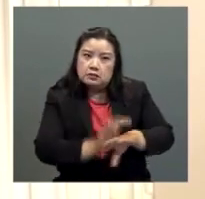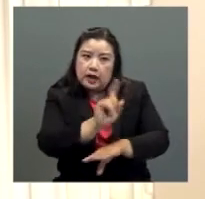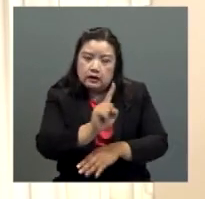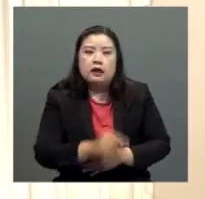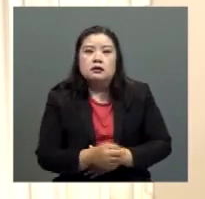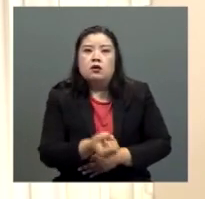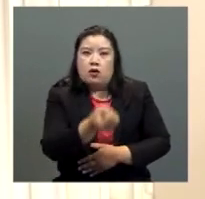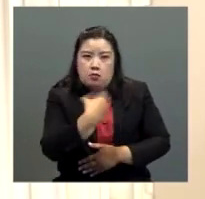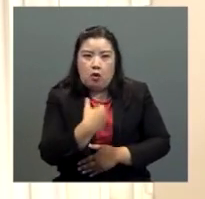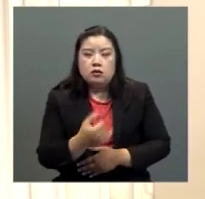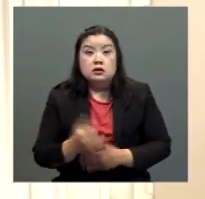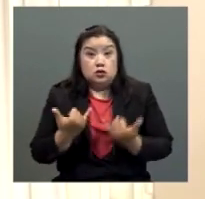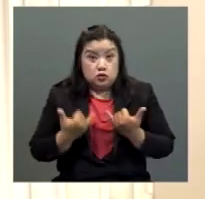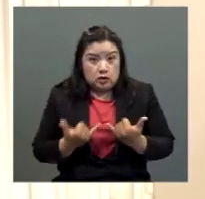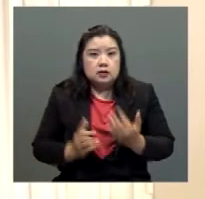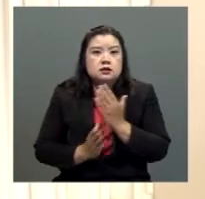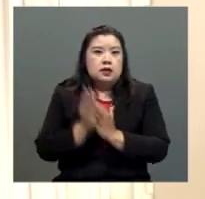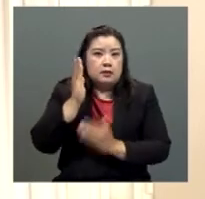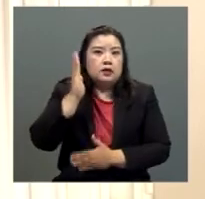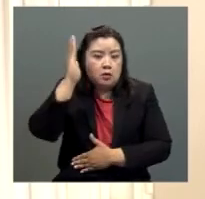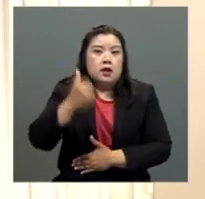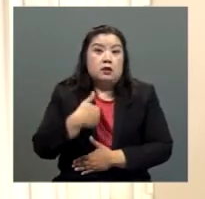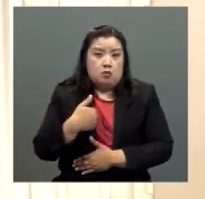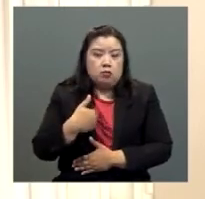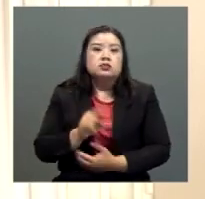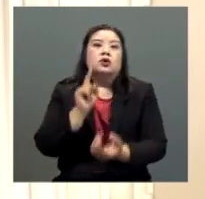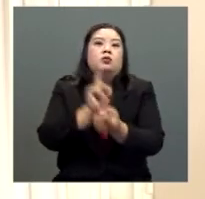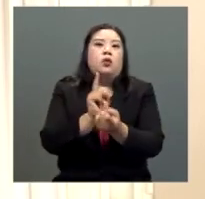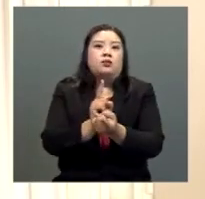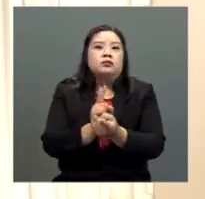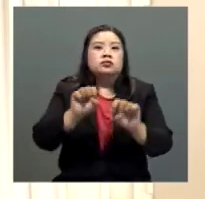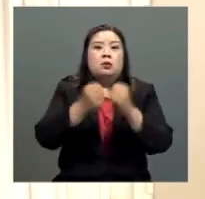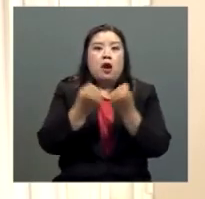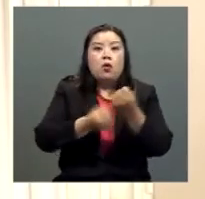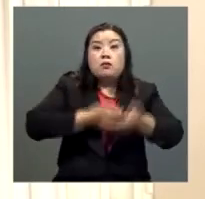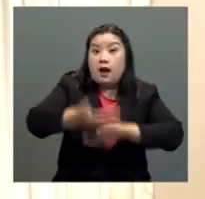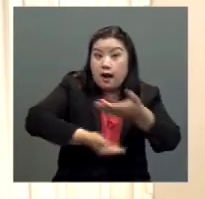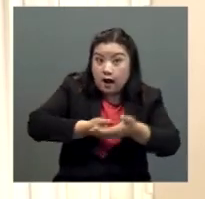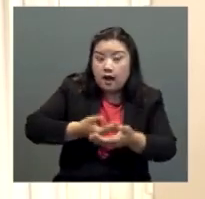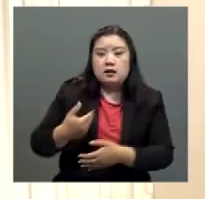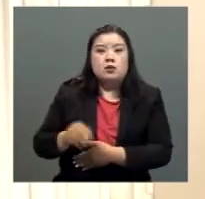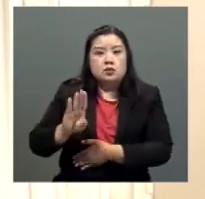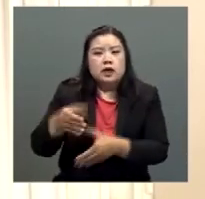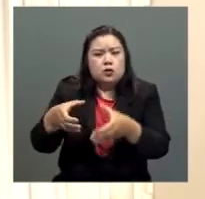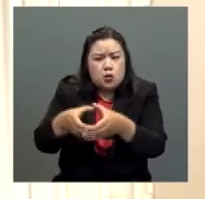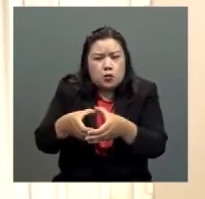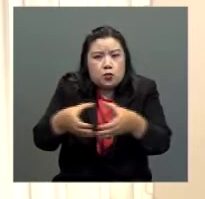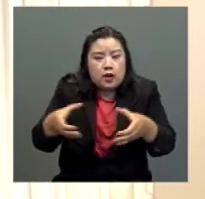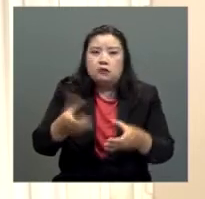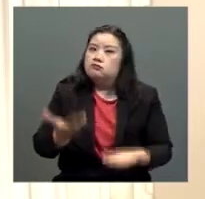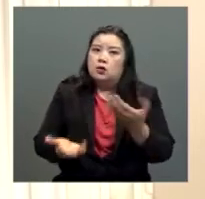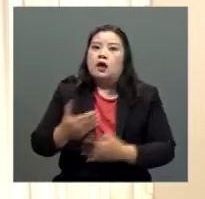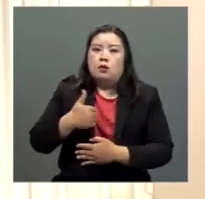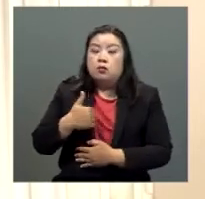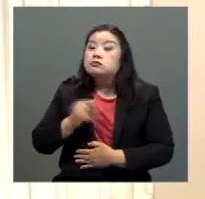าประการที่2ก็คือผมจะไปพบกับสมาคมภาคธุรกิจไม่ว่าจะขนาดกลางหรือขนาดเล็กเพื่อรับฟัง